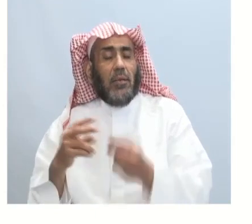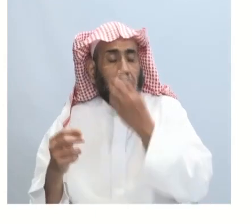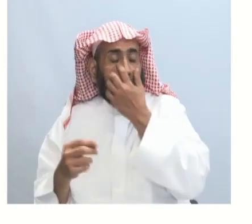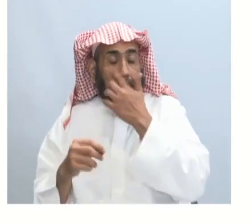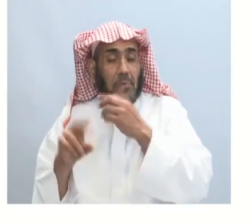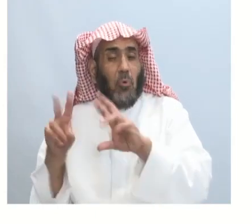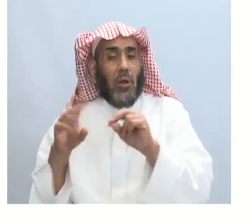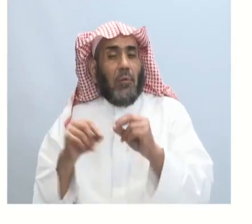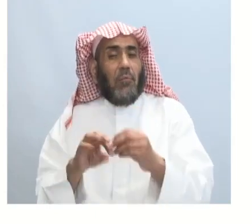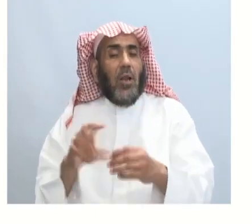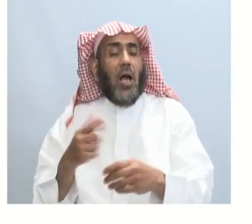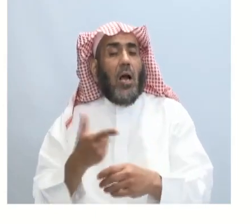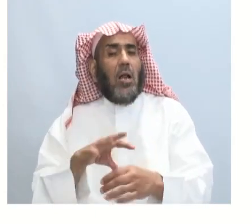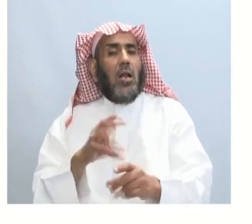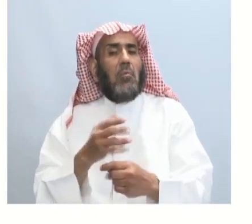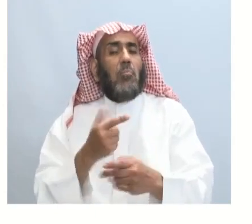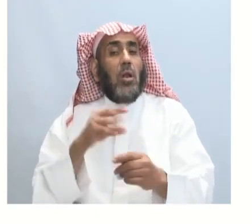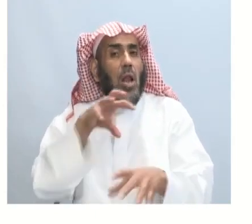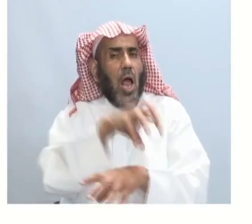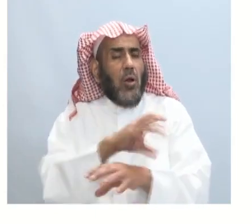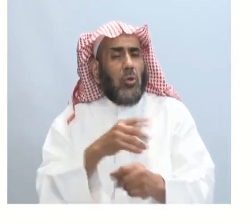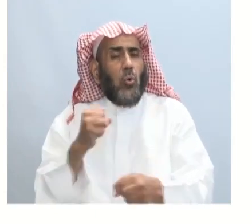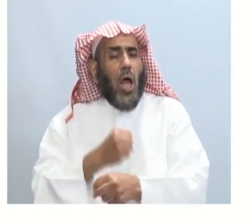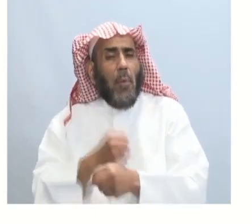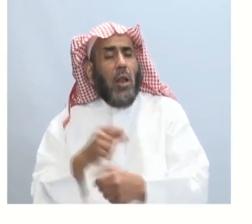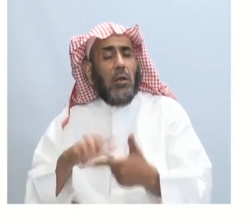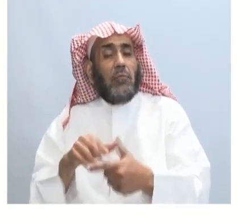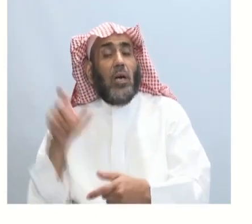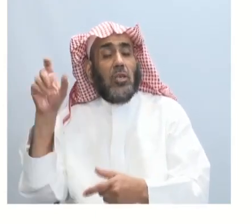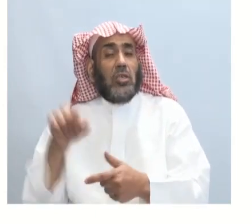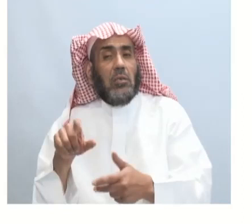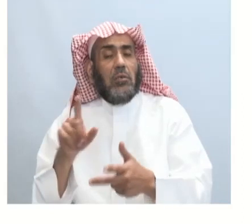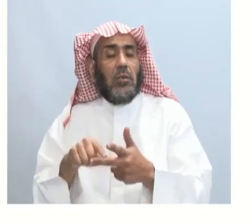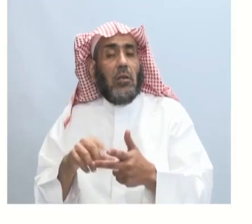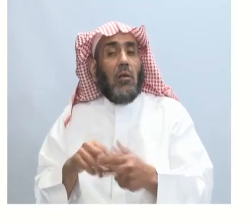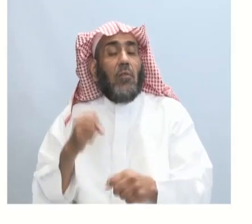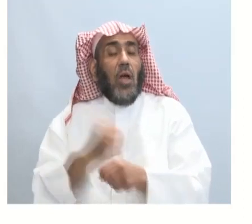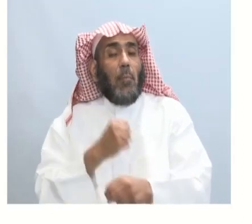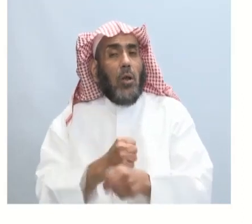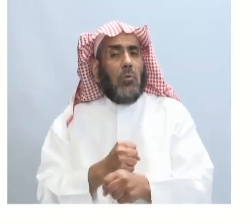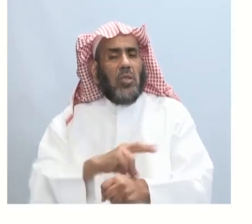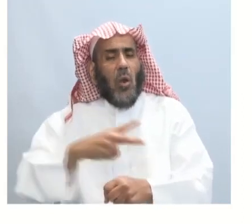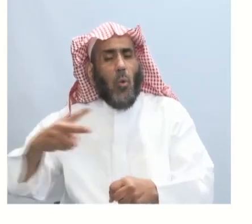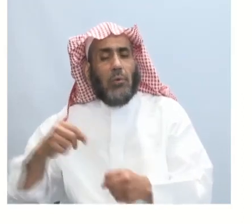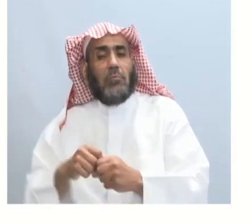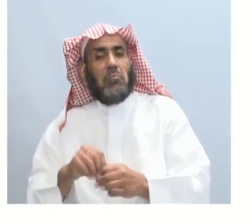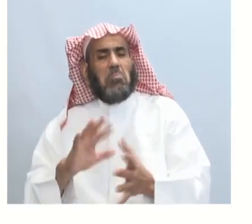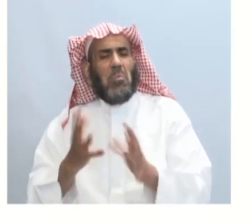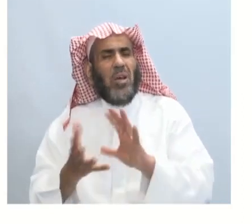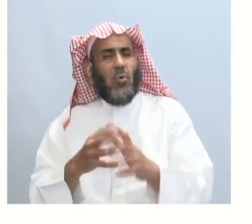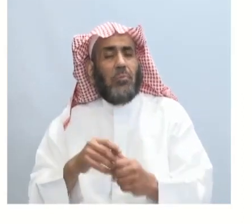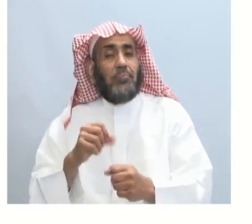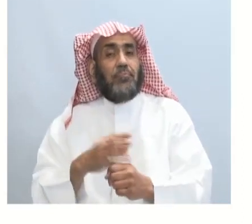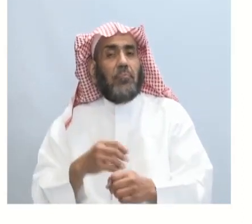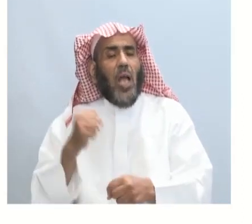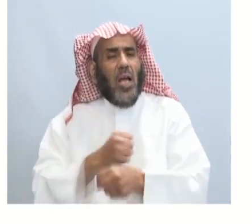كما هو الحال في الحق العين وقد يكون عملا كما الحال في الحق الشخصي فاذا كان عملا فانه يتنوع فرما يكون